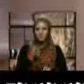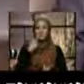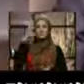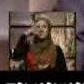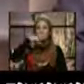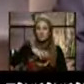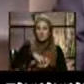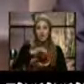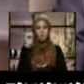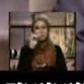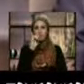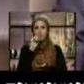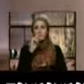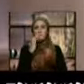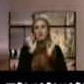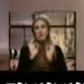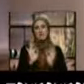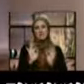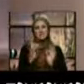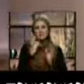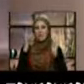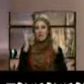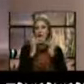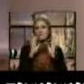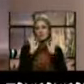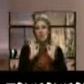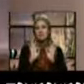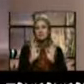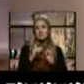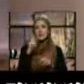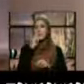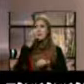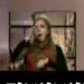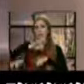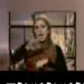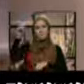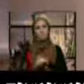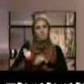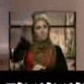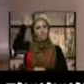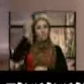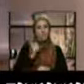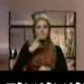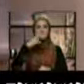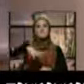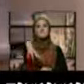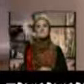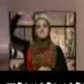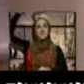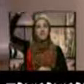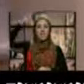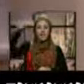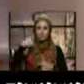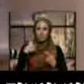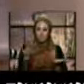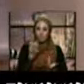غرفتين كده بتاع. بس برضو يا ابني خلي بقى، بنت عمها جالها حتة فيلا ايه يا ابن انا